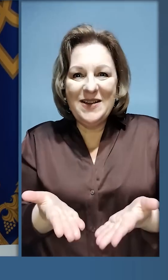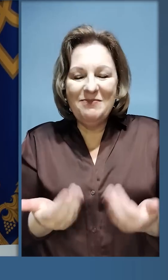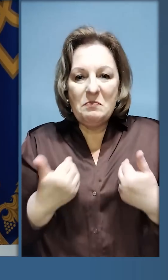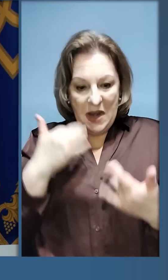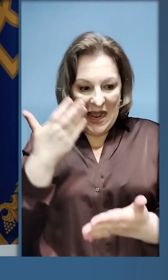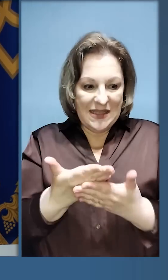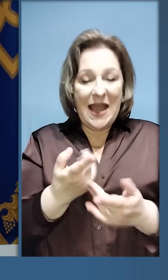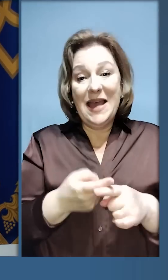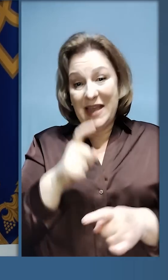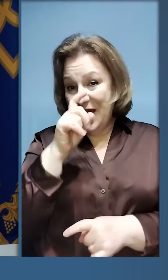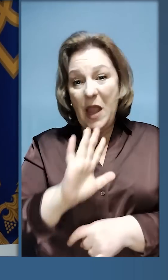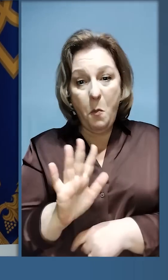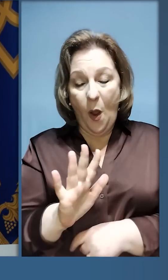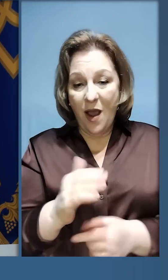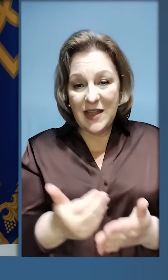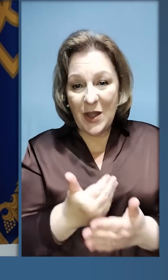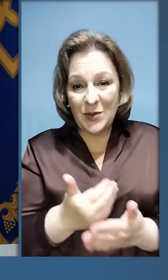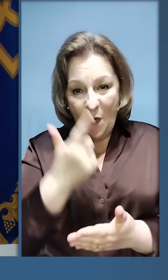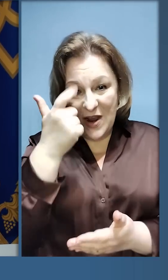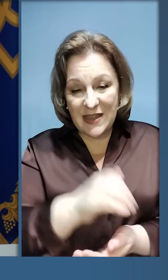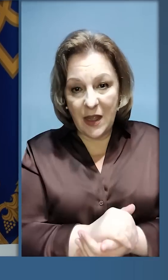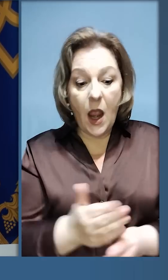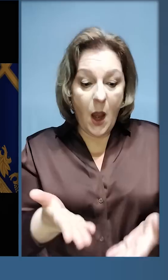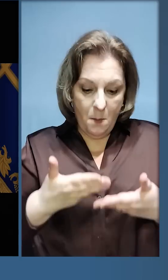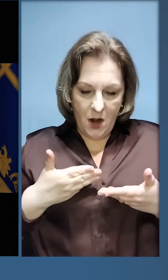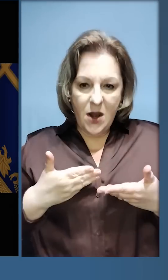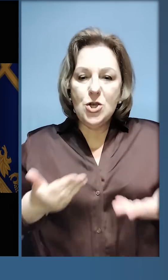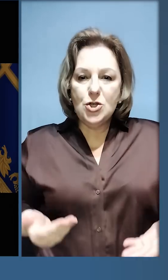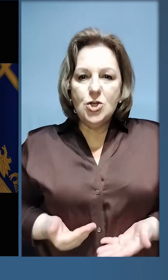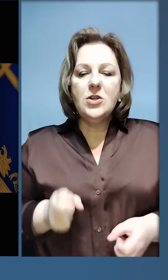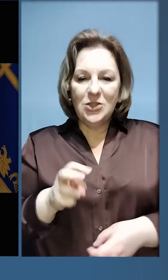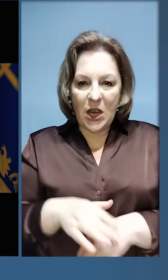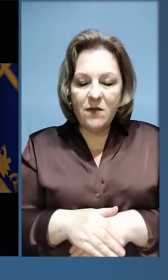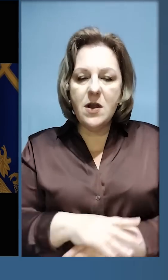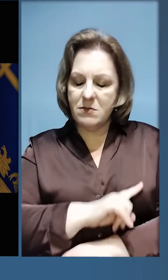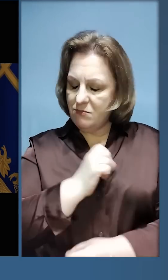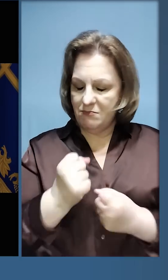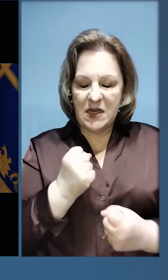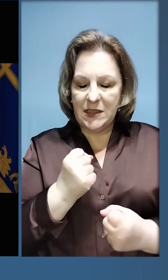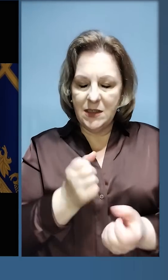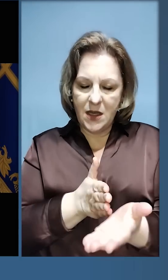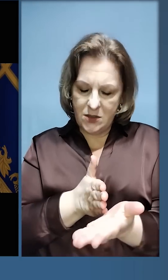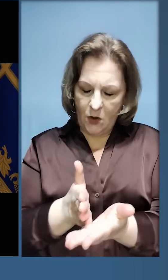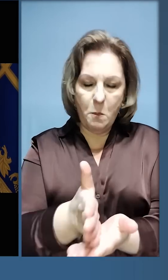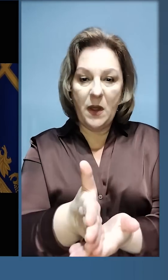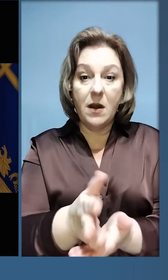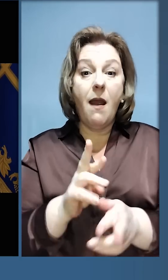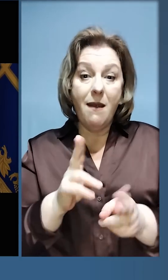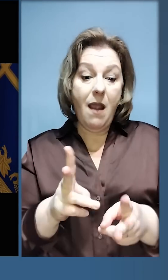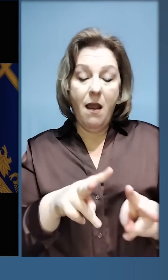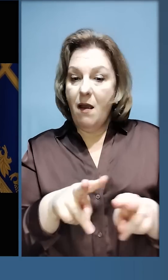відчуваю. Я живий. Мені здається, що це непогана новина. Ми живі, міцні, йдемо вперед.